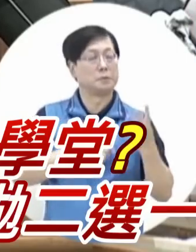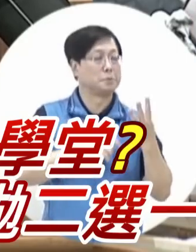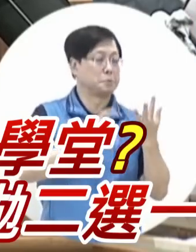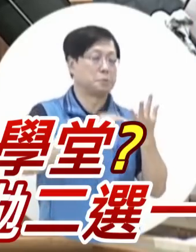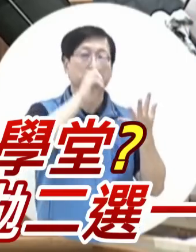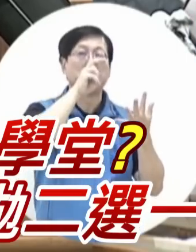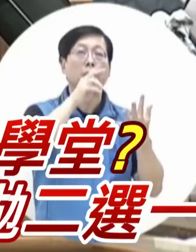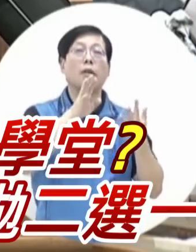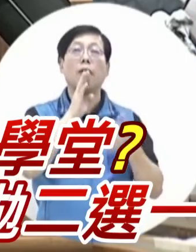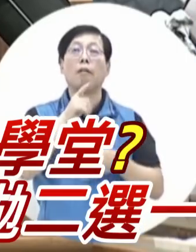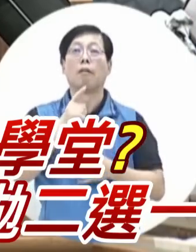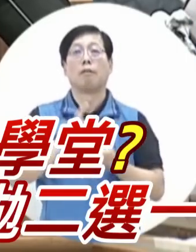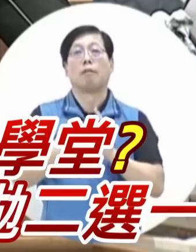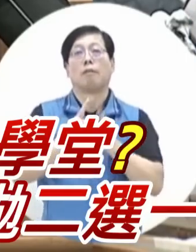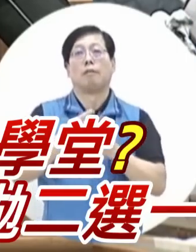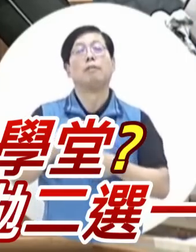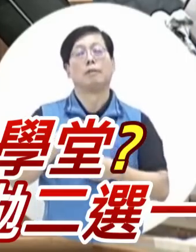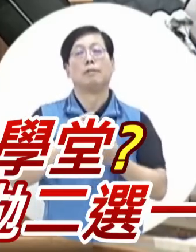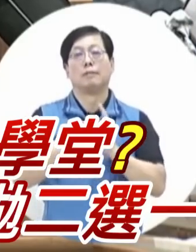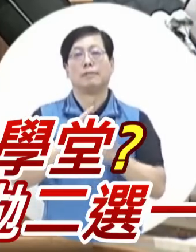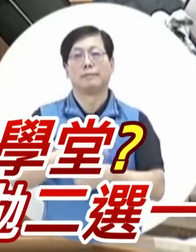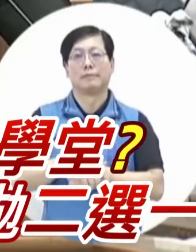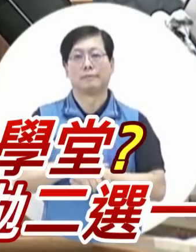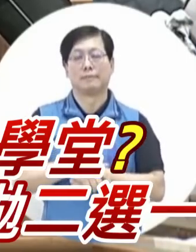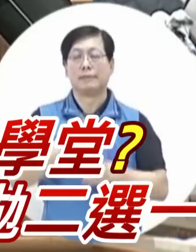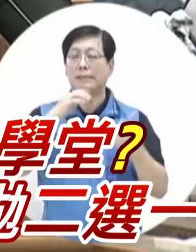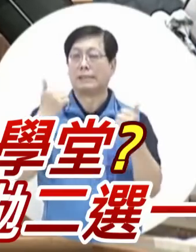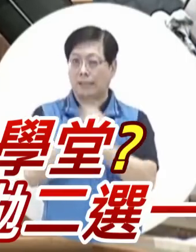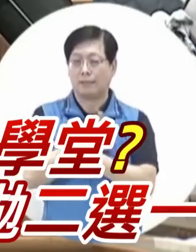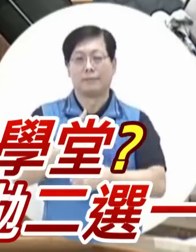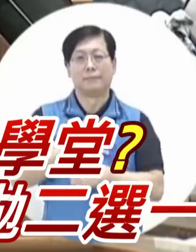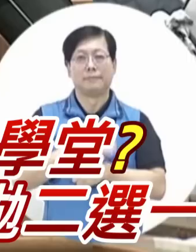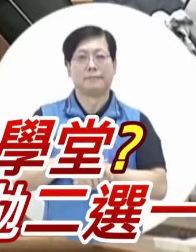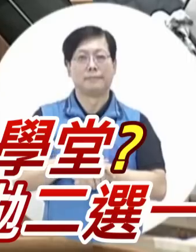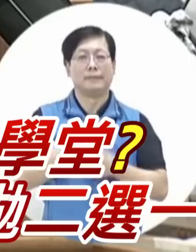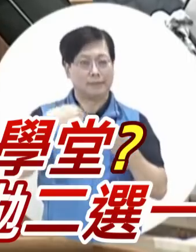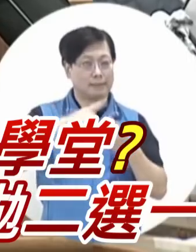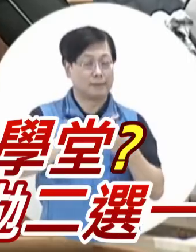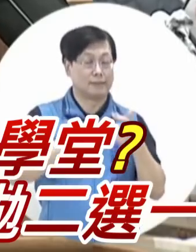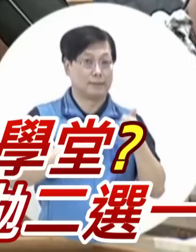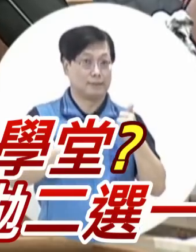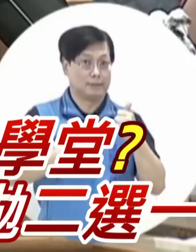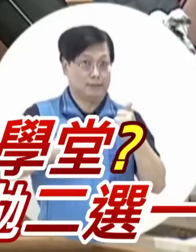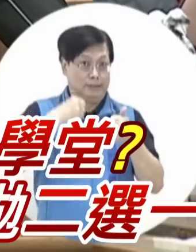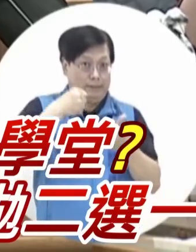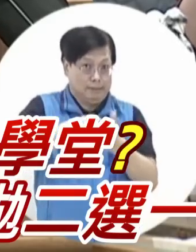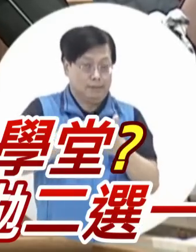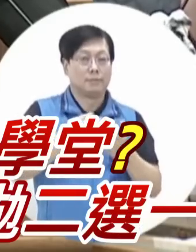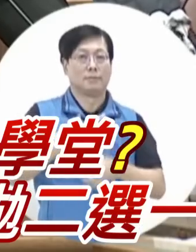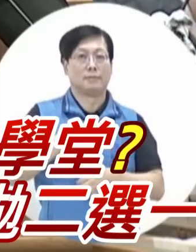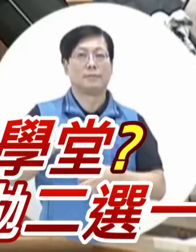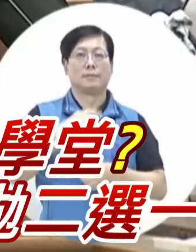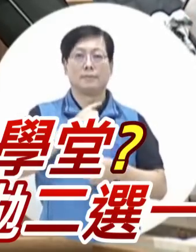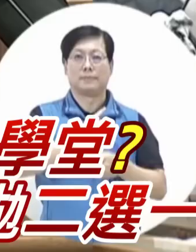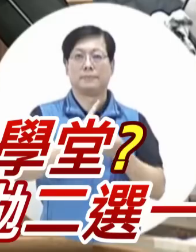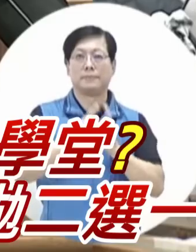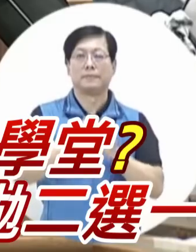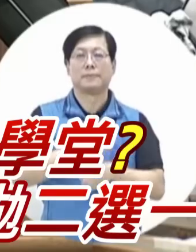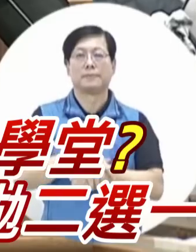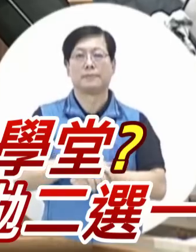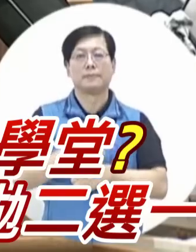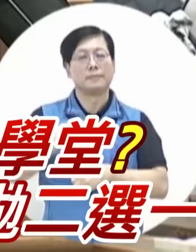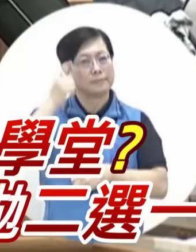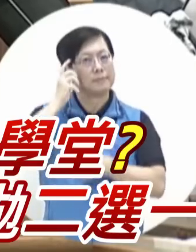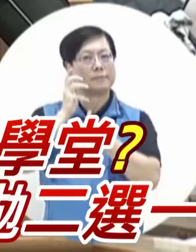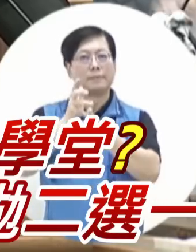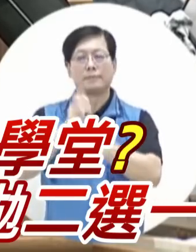因为代志嘛，哈， 就是用代代一个一 个言字旁一个字。哦， 代志，代志，我知道，我故意的哈、 啊。 那我想要问